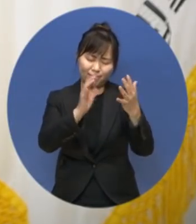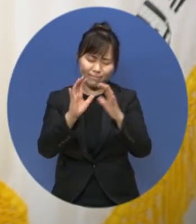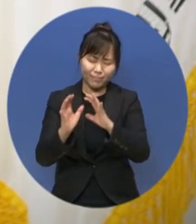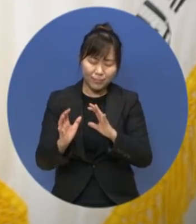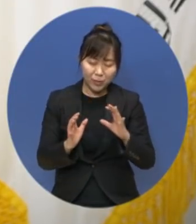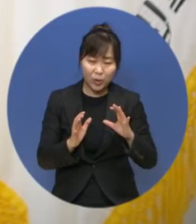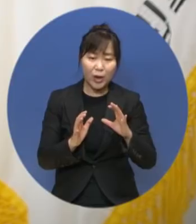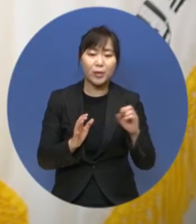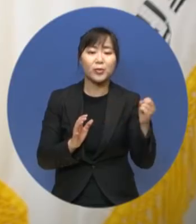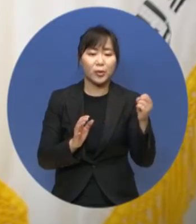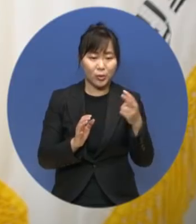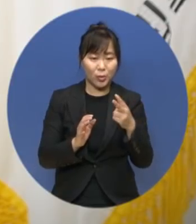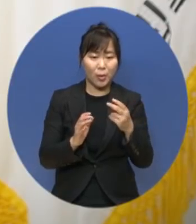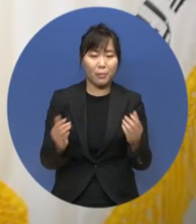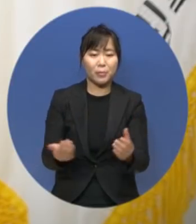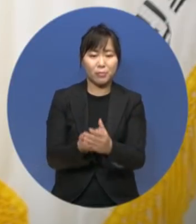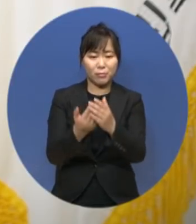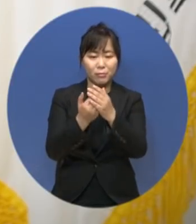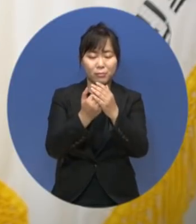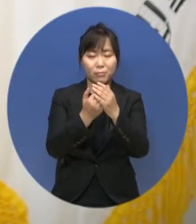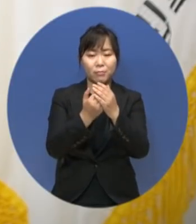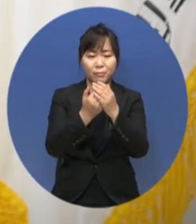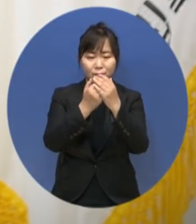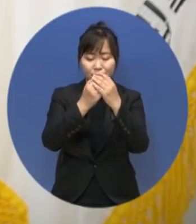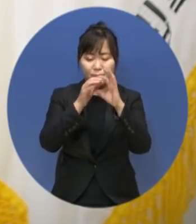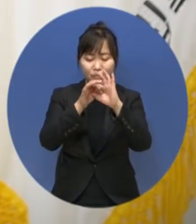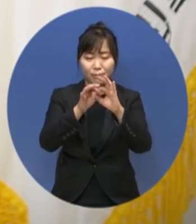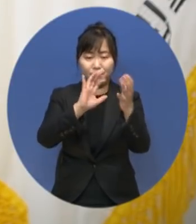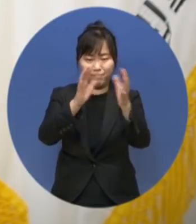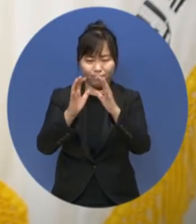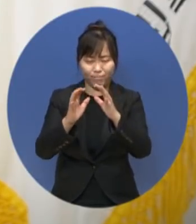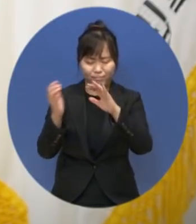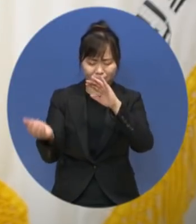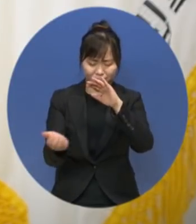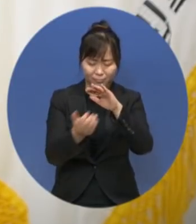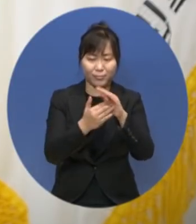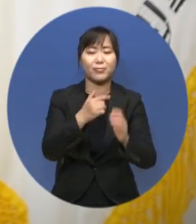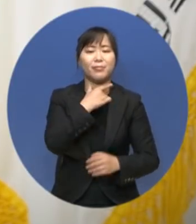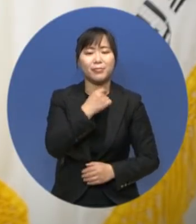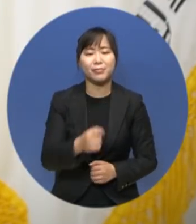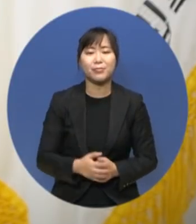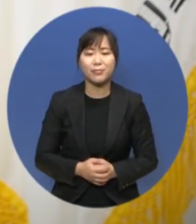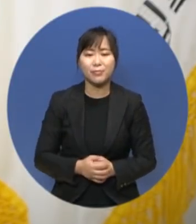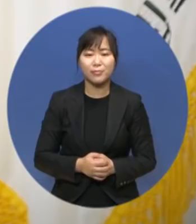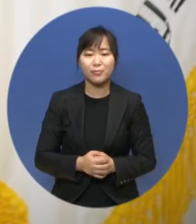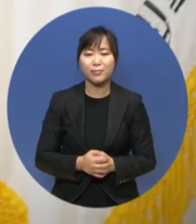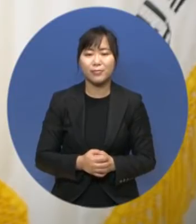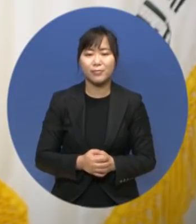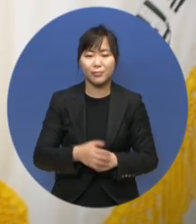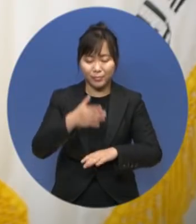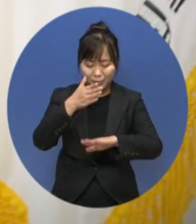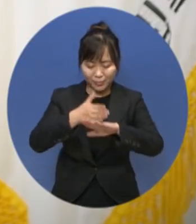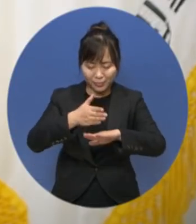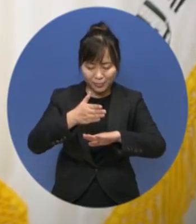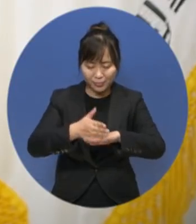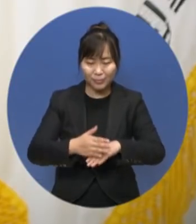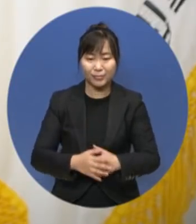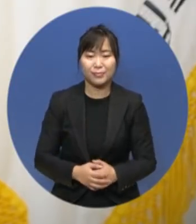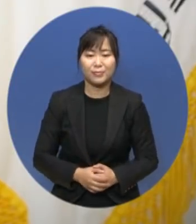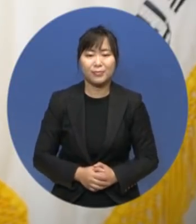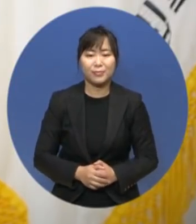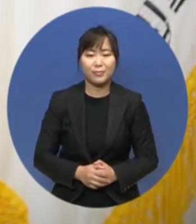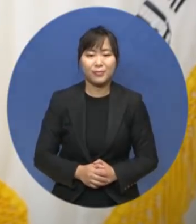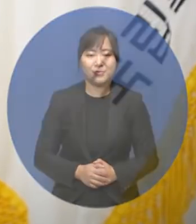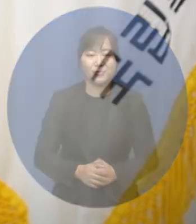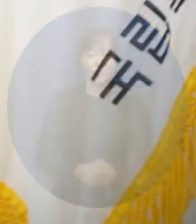활발한 논의와 발전적인 토론이 이루어지기를 기대합니다. 감사합니다.